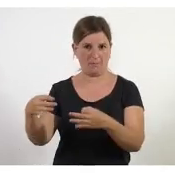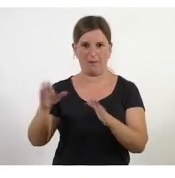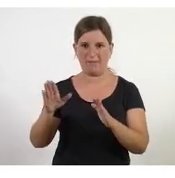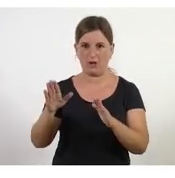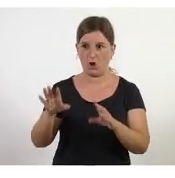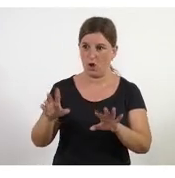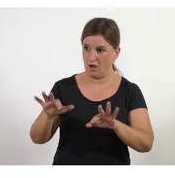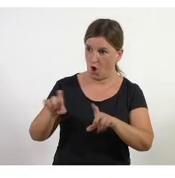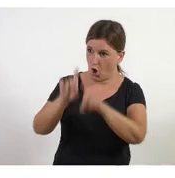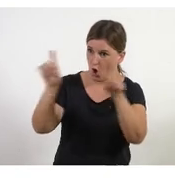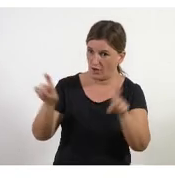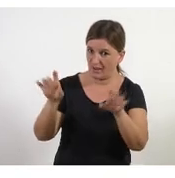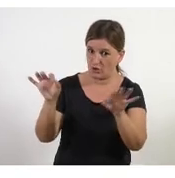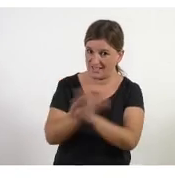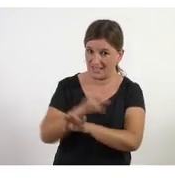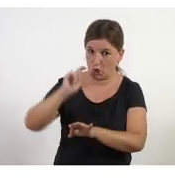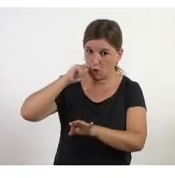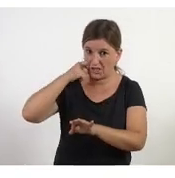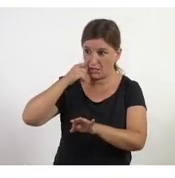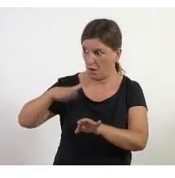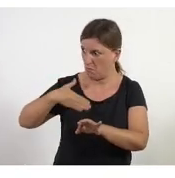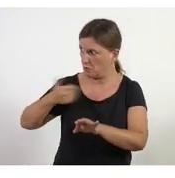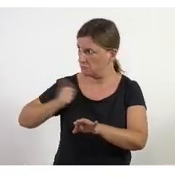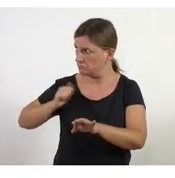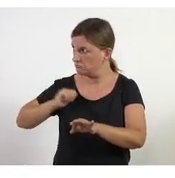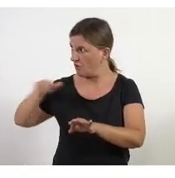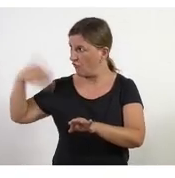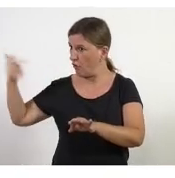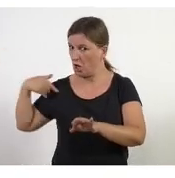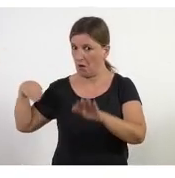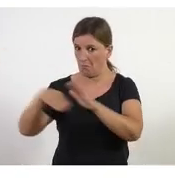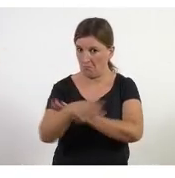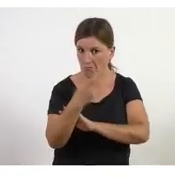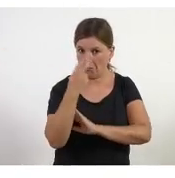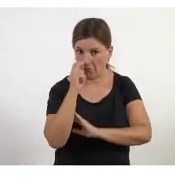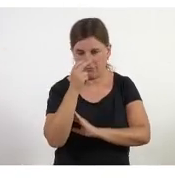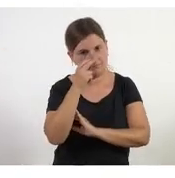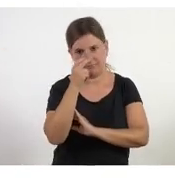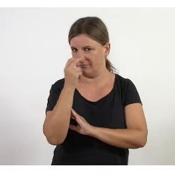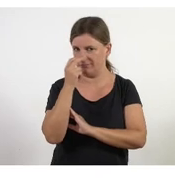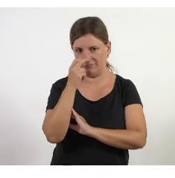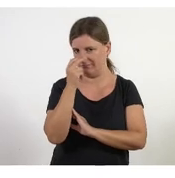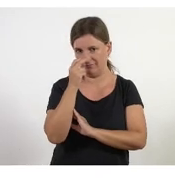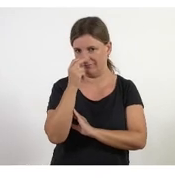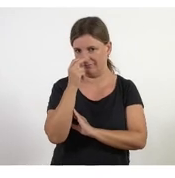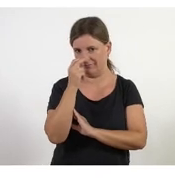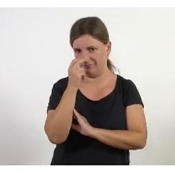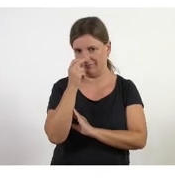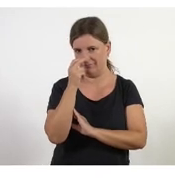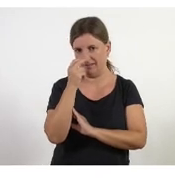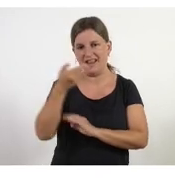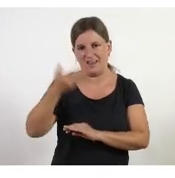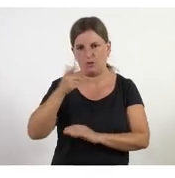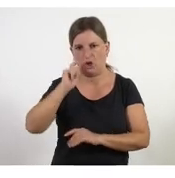equip desbloquejat, accessible per persones que venim de fora, doncs és un punt de seguretat molt